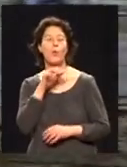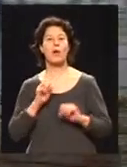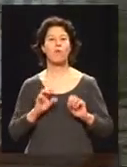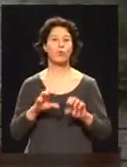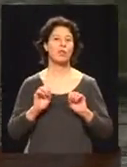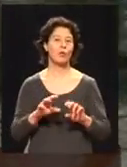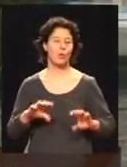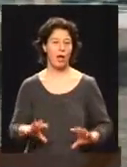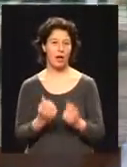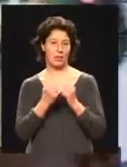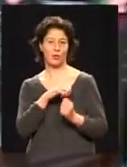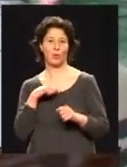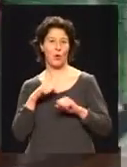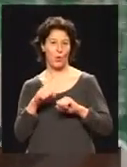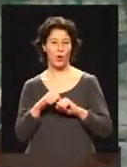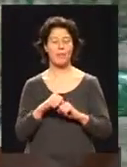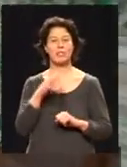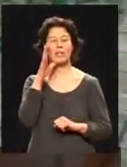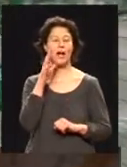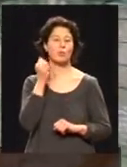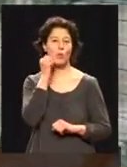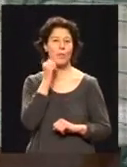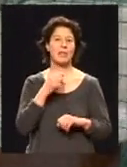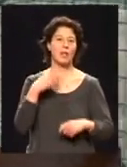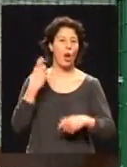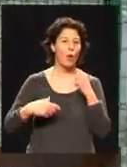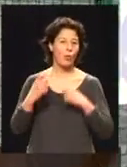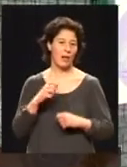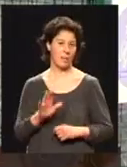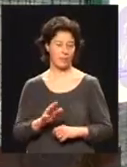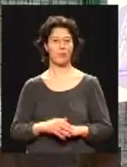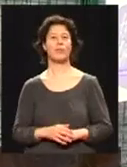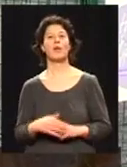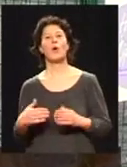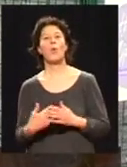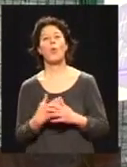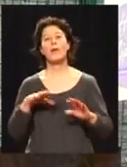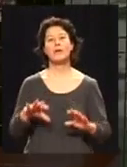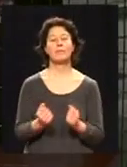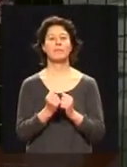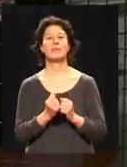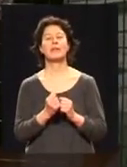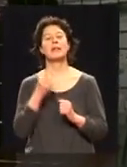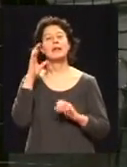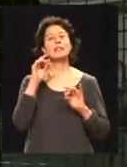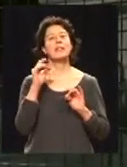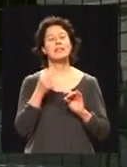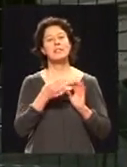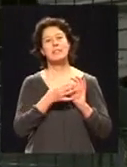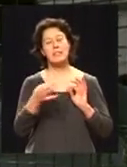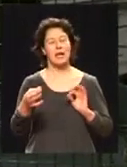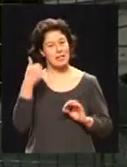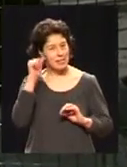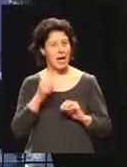kutyafuttatót alakított ki az önkormányzat a Káposztás megyeri lakótelep négylábúi számára. Az újonnan létesült 10x100 méteres